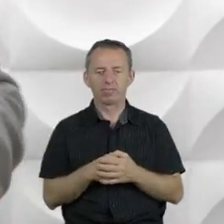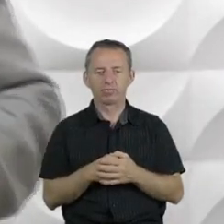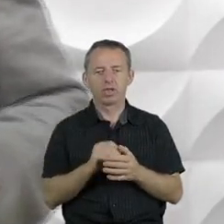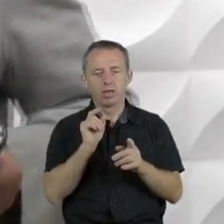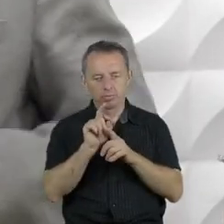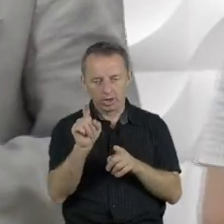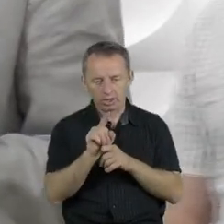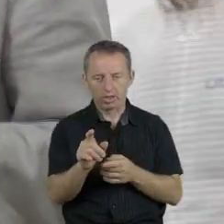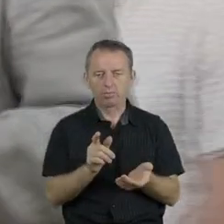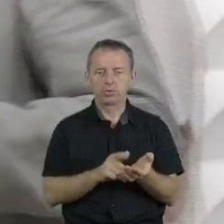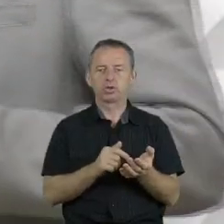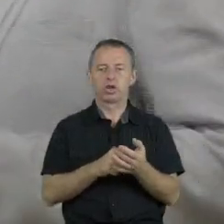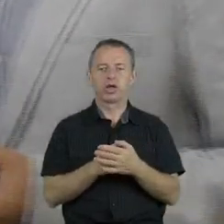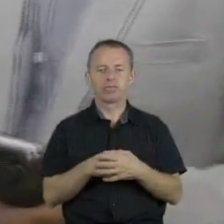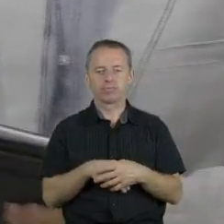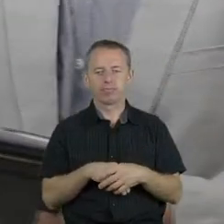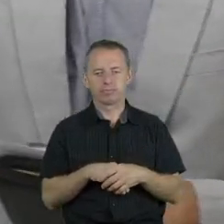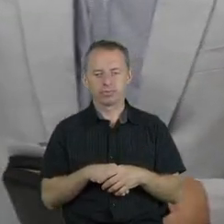brata Piotra.